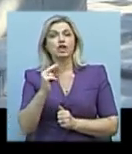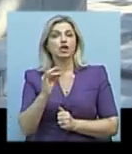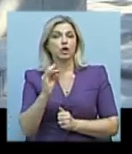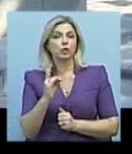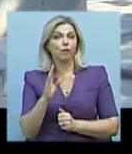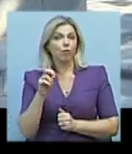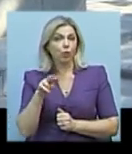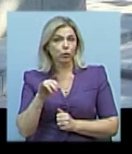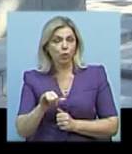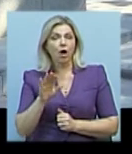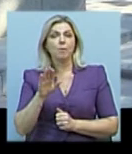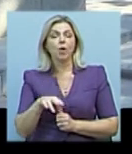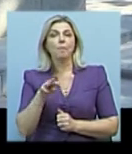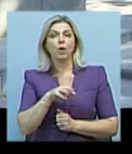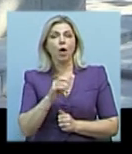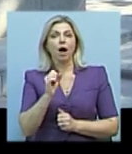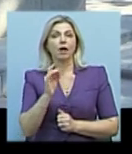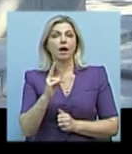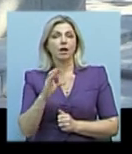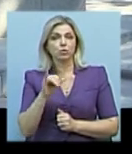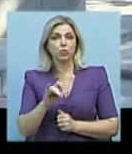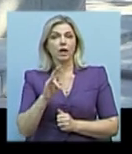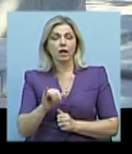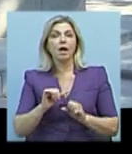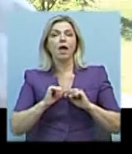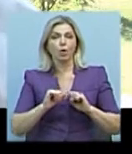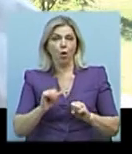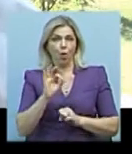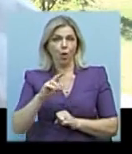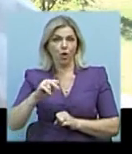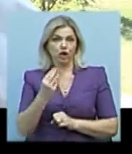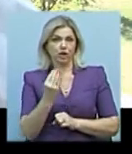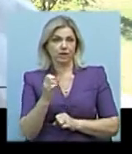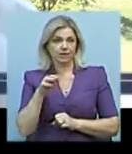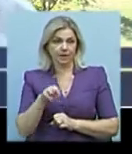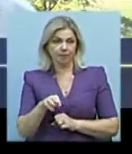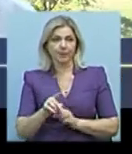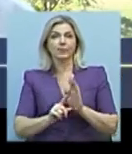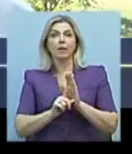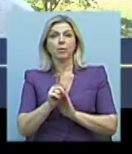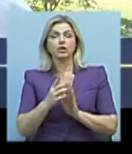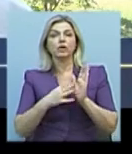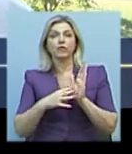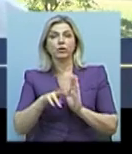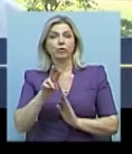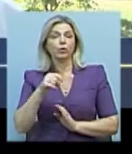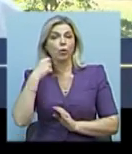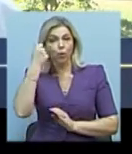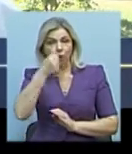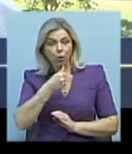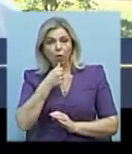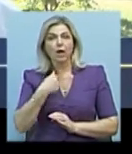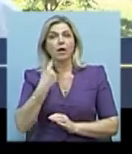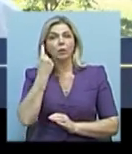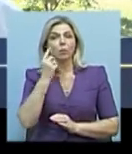біля пам'ятника Миколі Аркасу та меморіалу героям-ольшанцям. Починаючи з 92-го року, я думаю, Миколаїв –